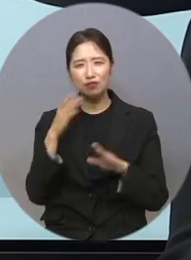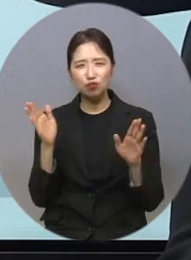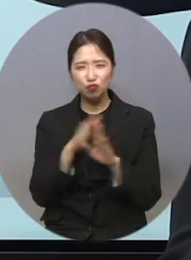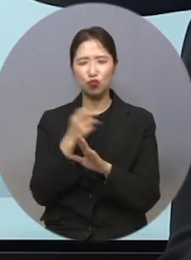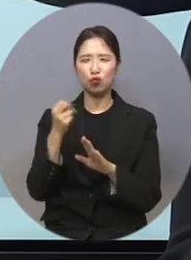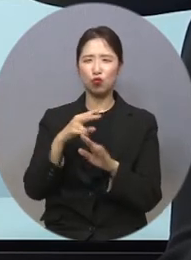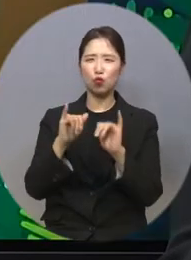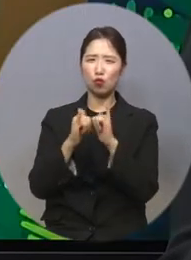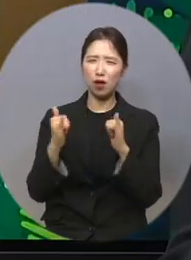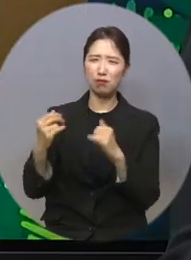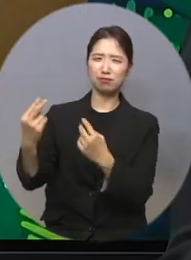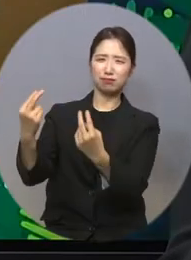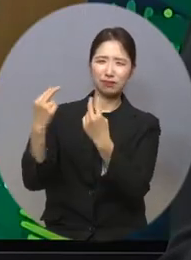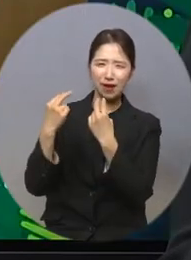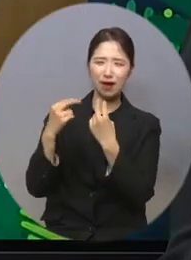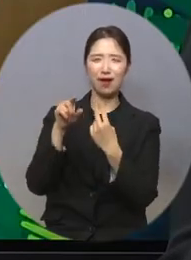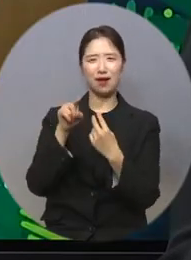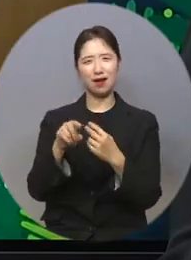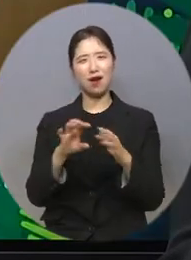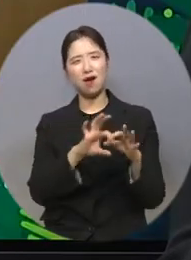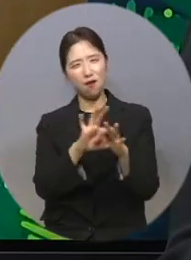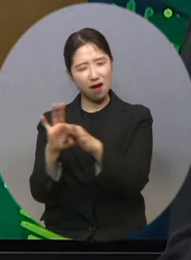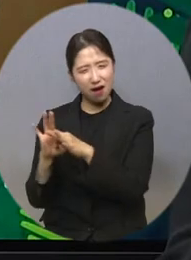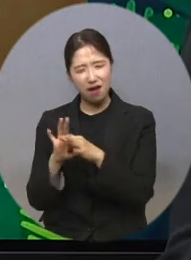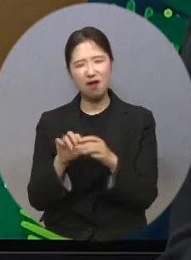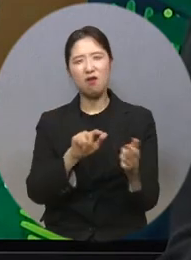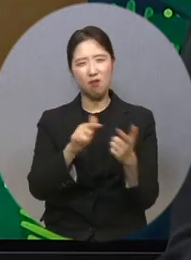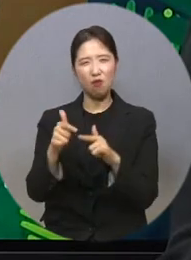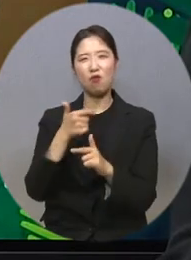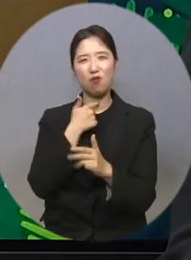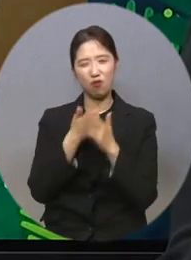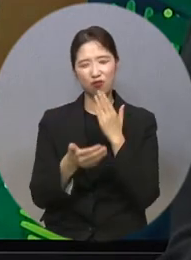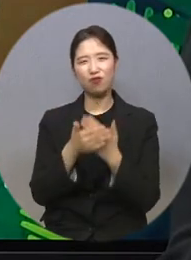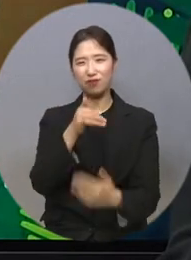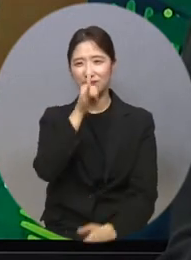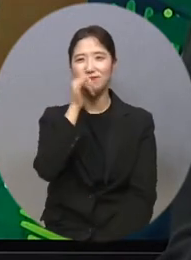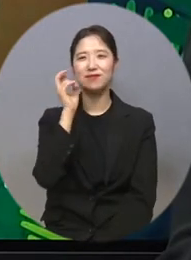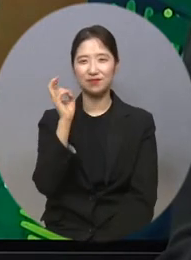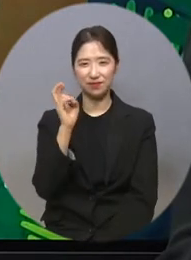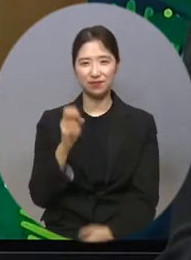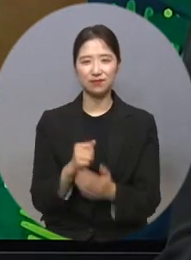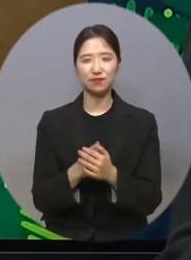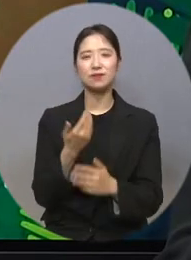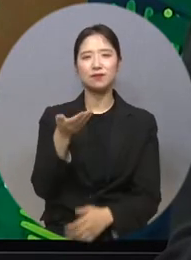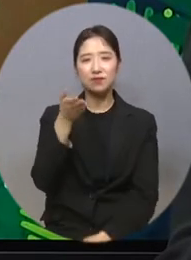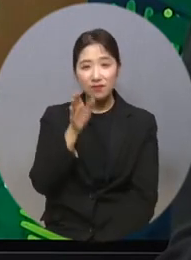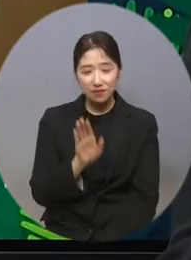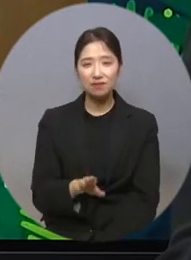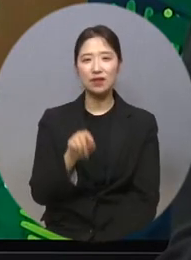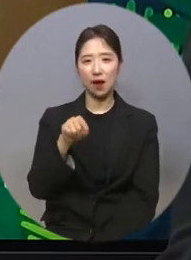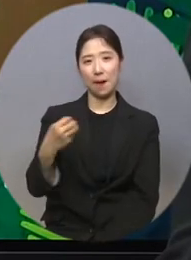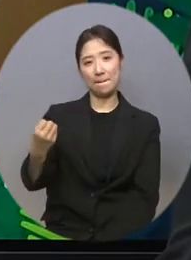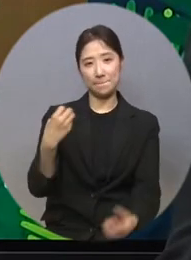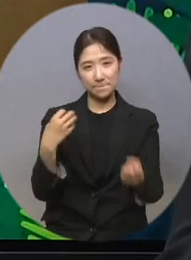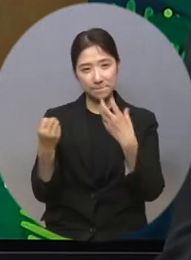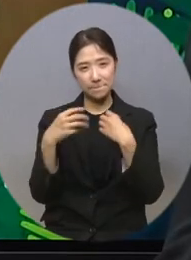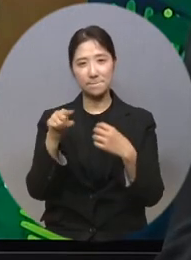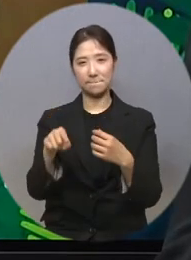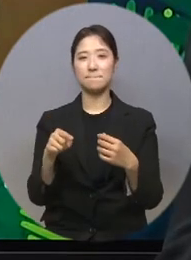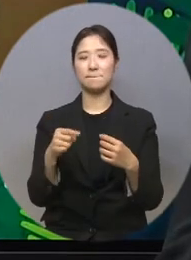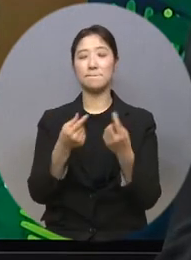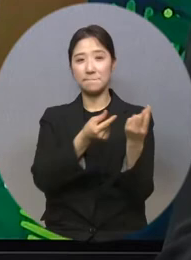바라보는 시선과 거기서 파생되는 관계 여러 경험을 하셨으리라고 생각이 됩니다. 근데 다만 지금 이렇게 말씀 주시는